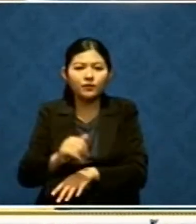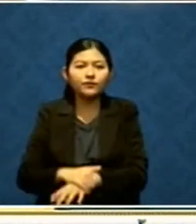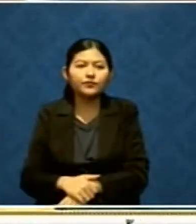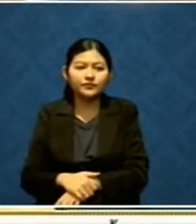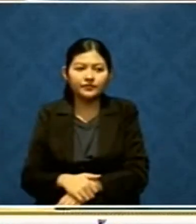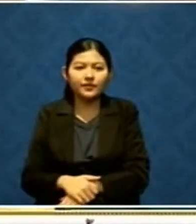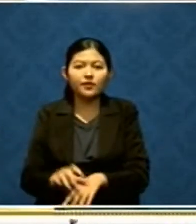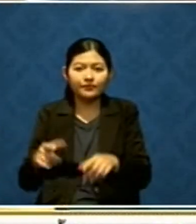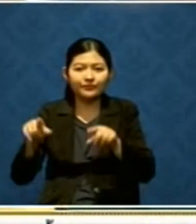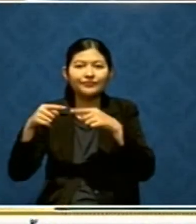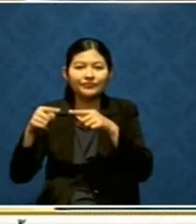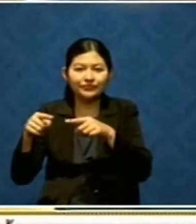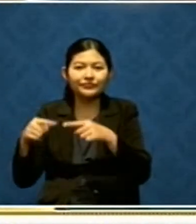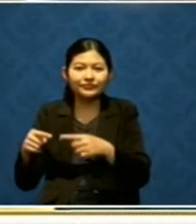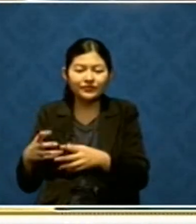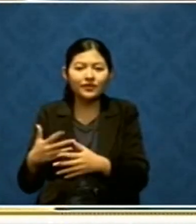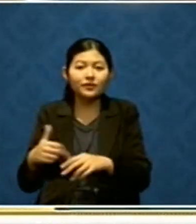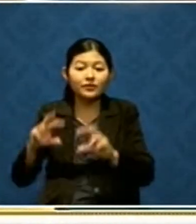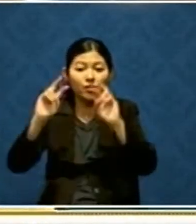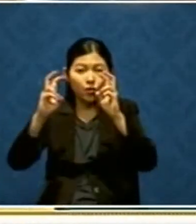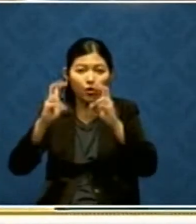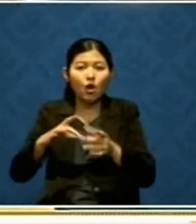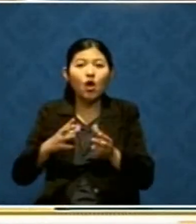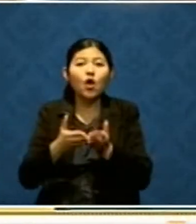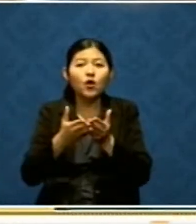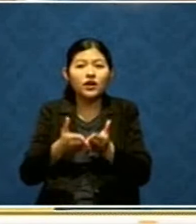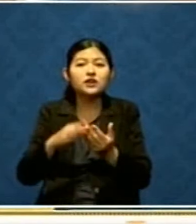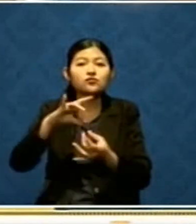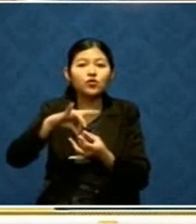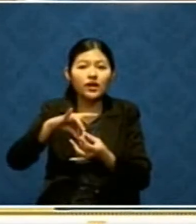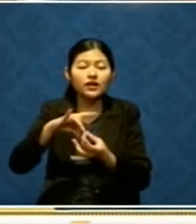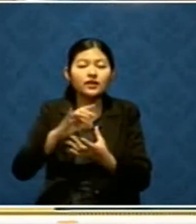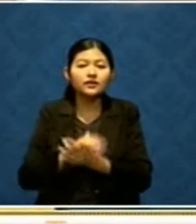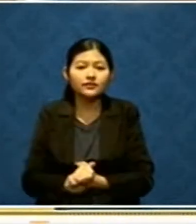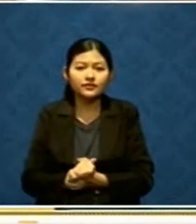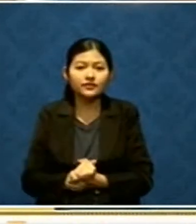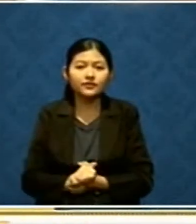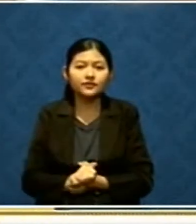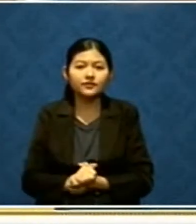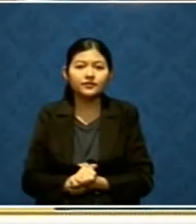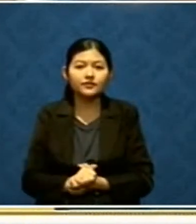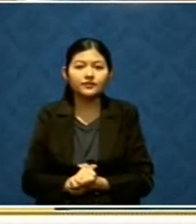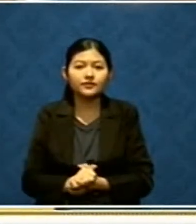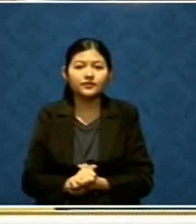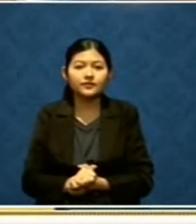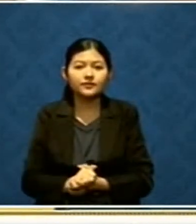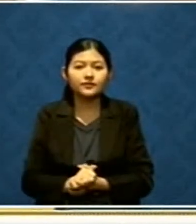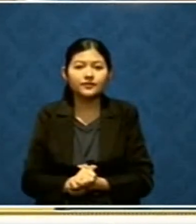ได้ประมาณนี้นะครับสำหรับเรื่องเรือสุโขทัยครับ